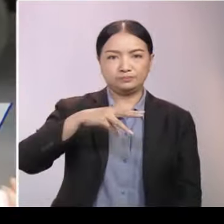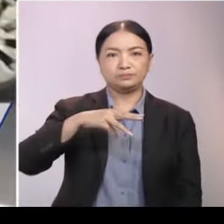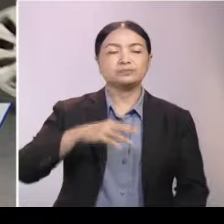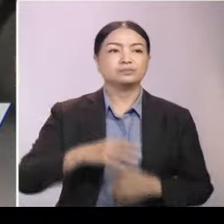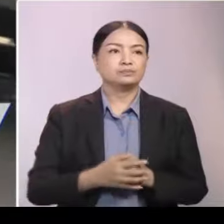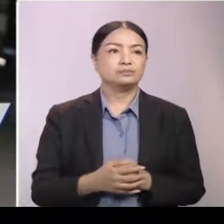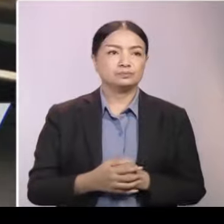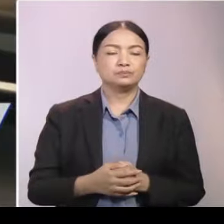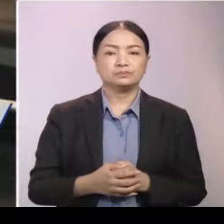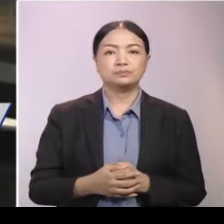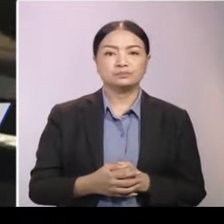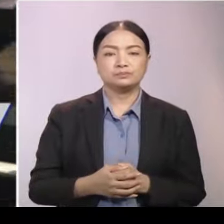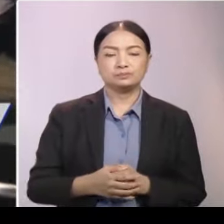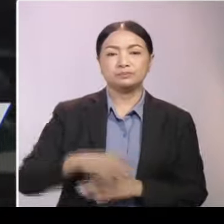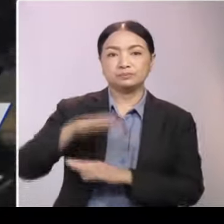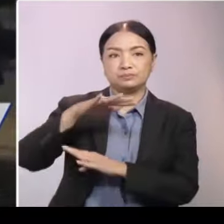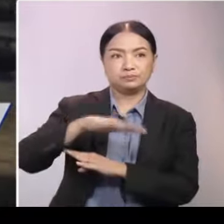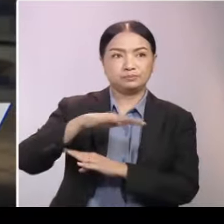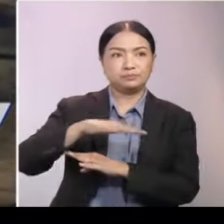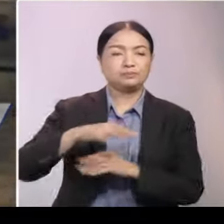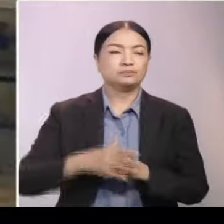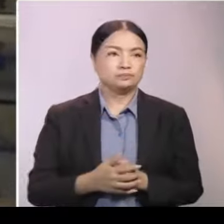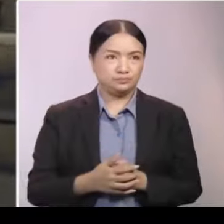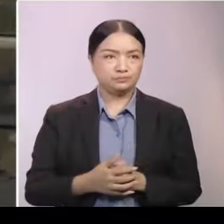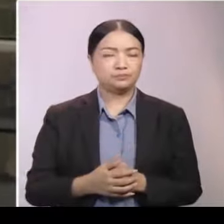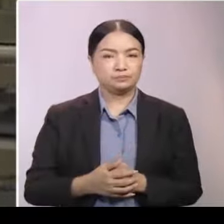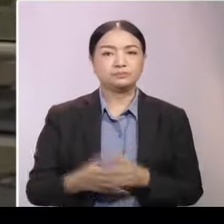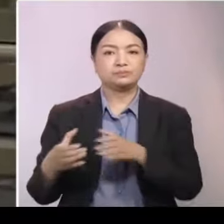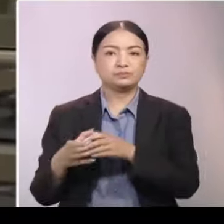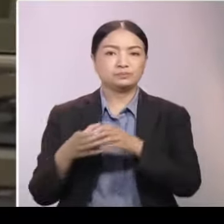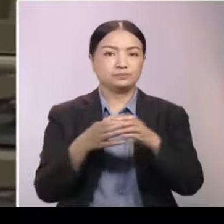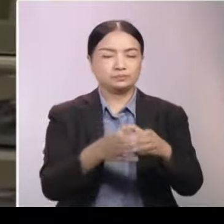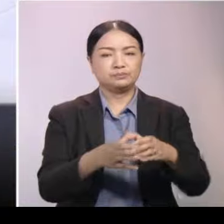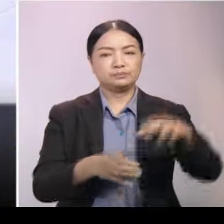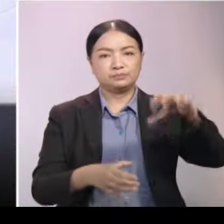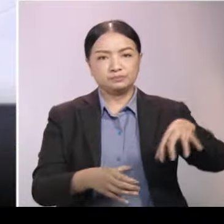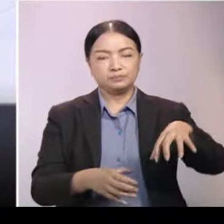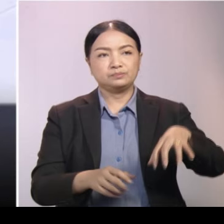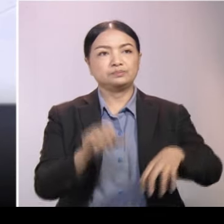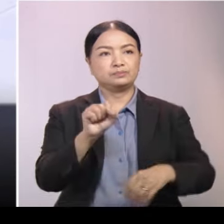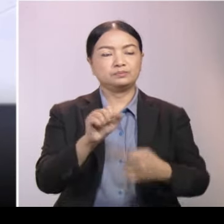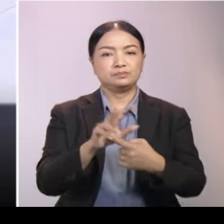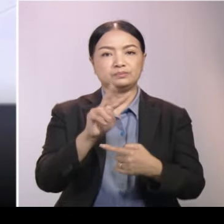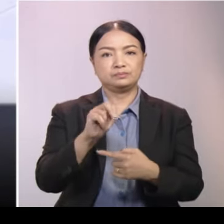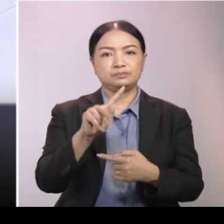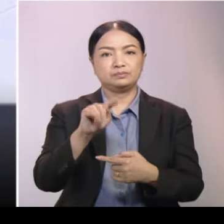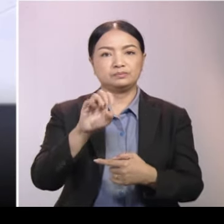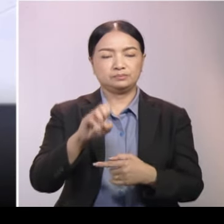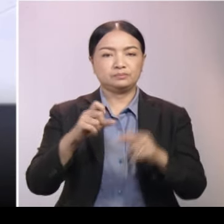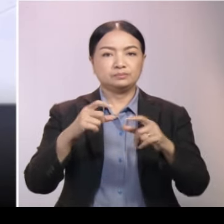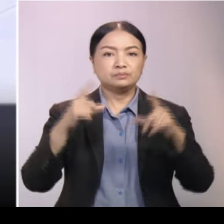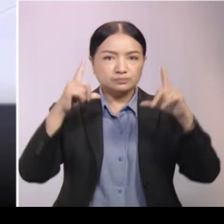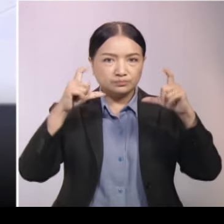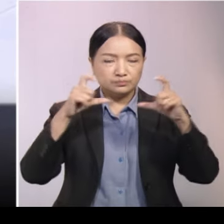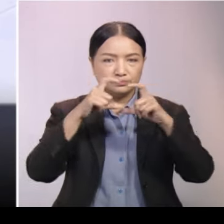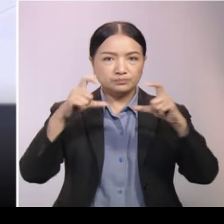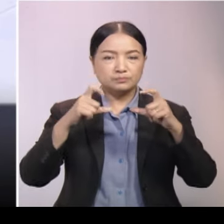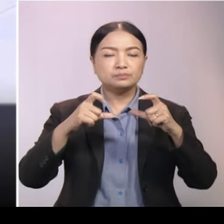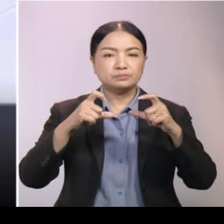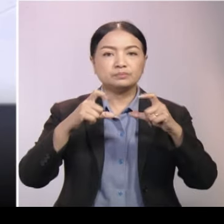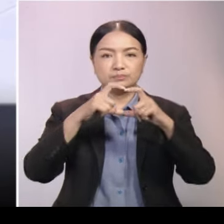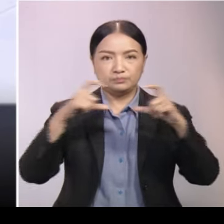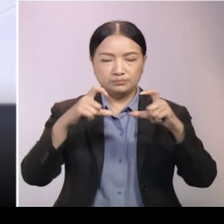า15นาฬิกานายกและบรรดารัฐมนตรีชุดใหม่จะเดินทางมาพร้อมกันที่ตึกสันติหลังนอกเพื่อถ่ายรูปบัตรประจำตัวก่อนขึ้นรถ